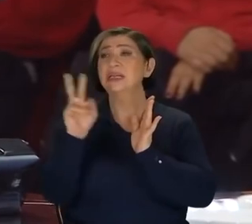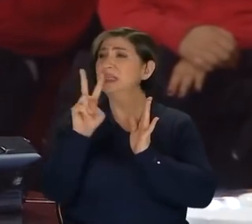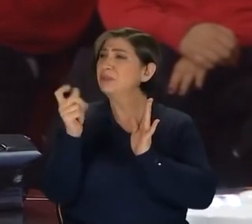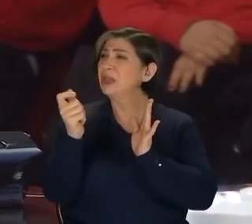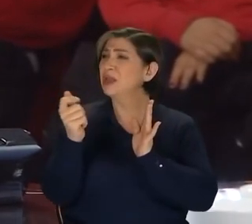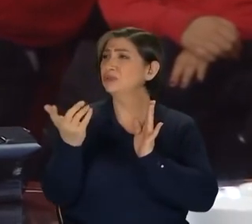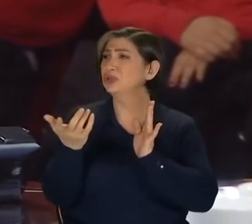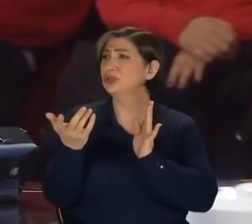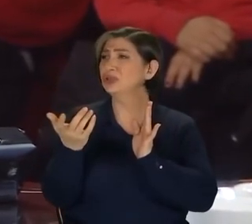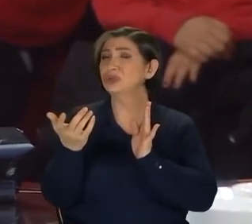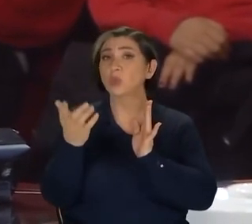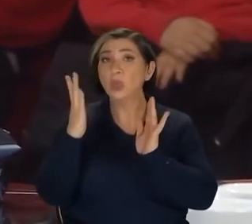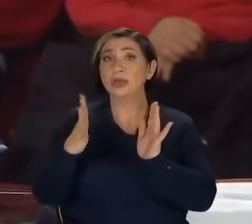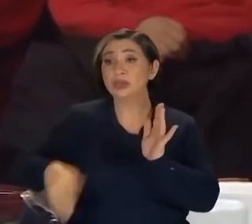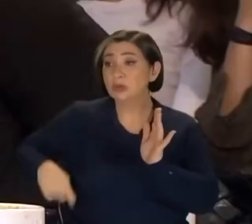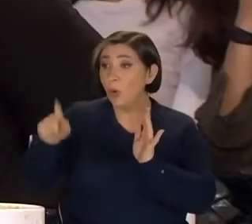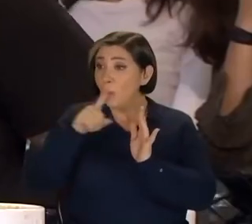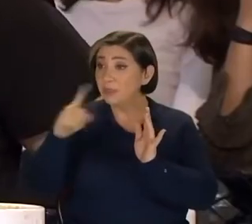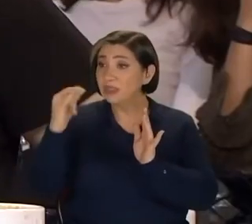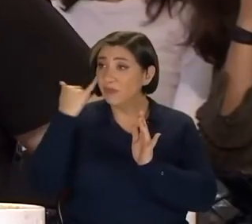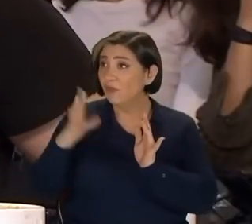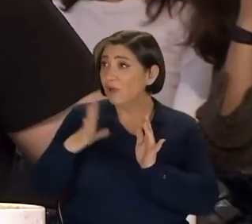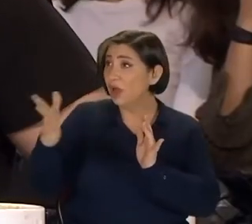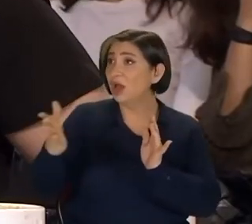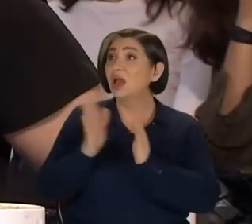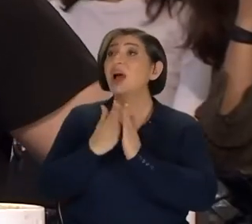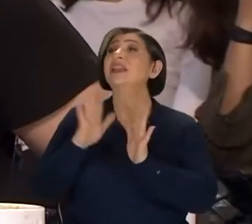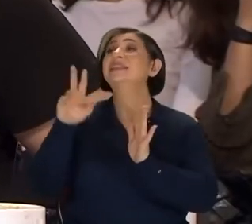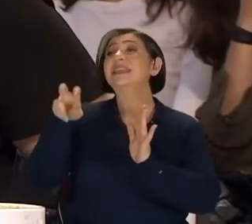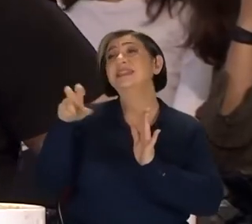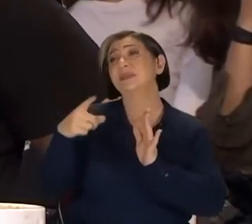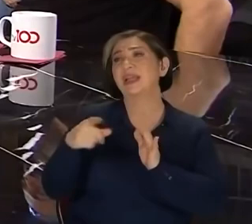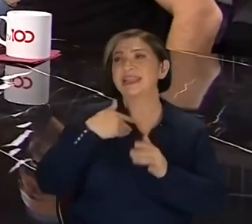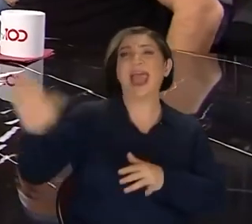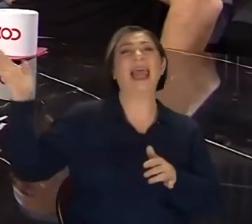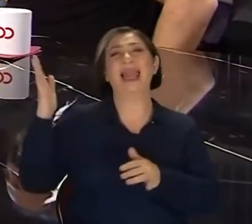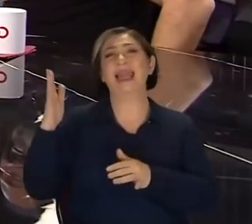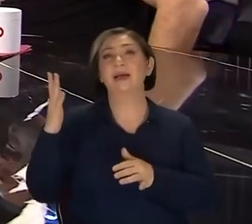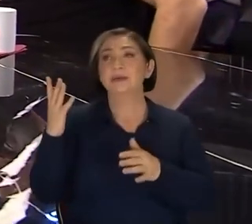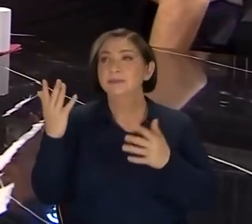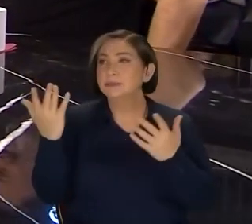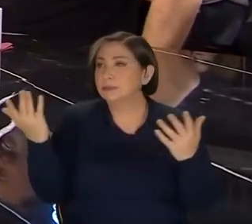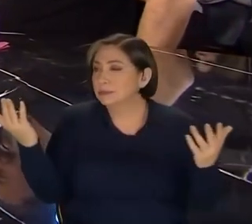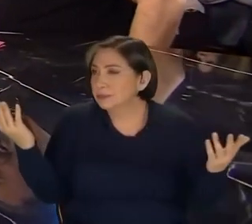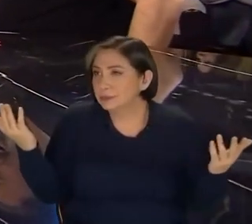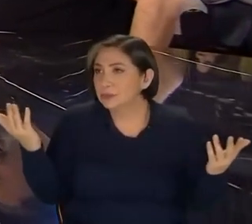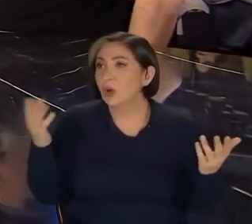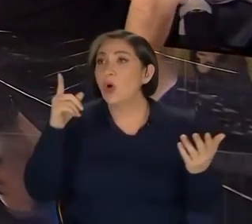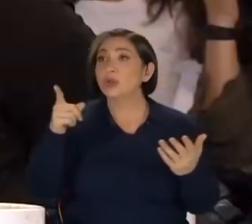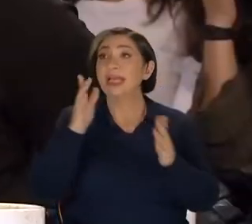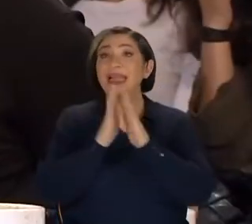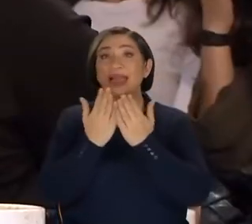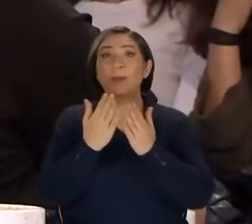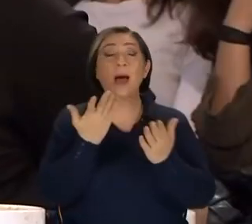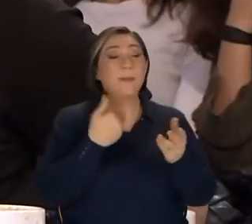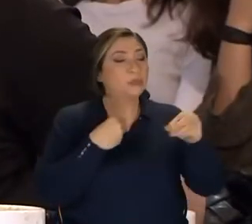20 liraymış ya o kitap. Ulan cebinde 10 bin liralık telefon var. Hayır değil 8 bin lira. Değil. Yani, ama yani o da kitap.